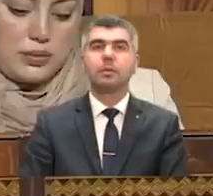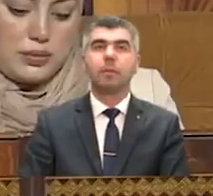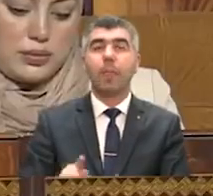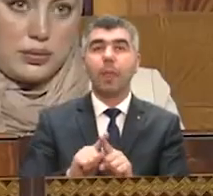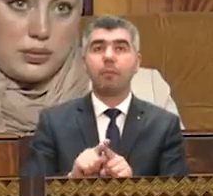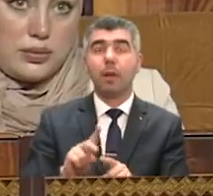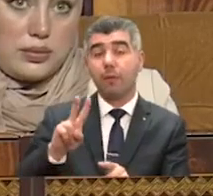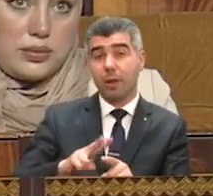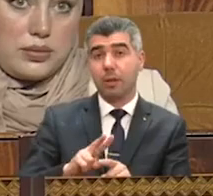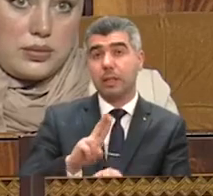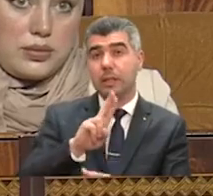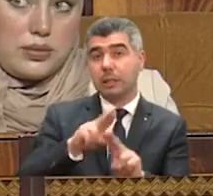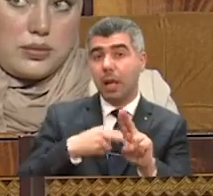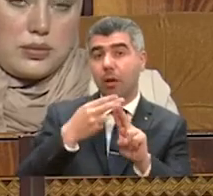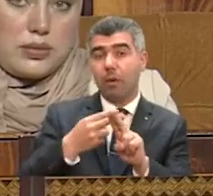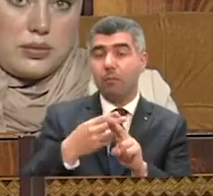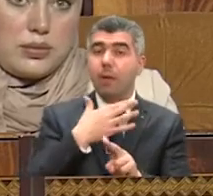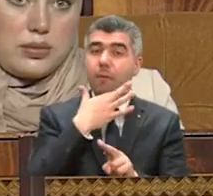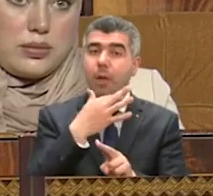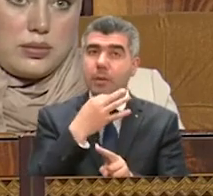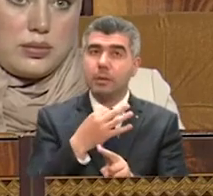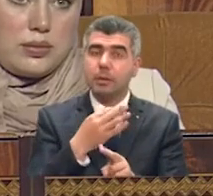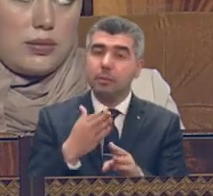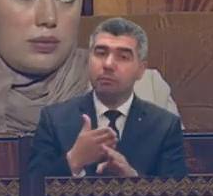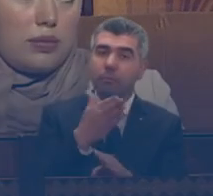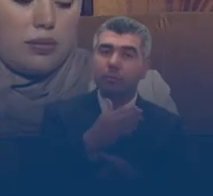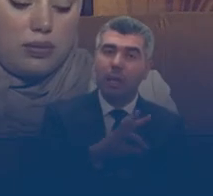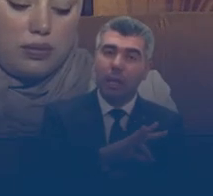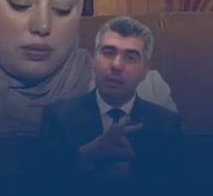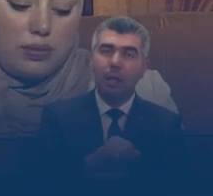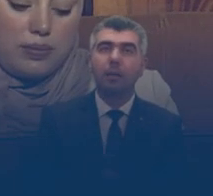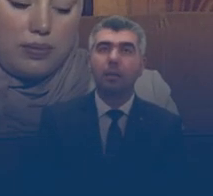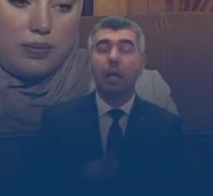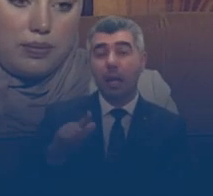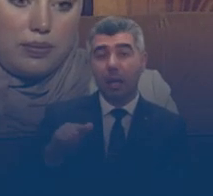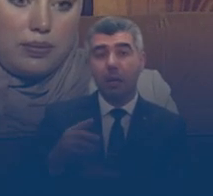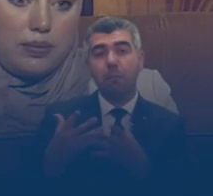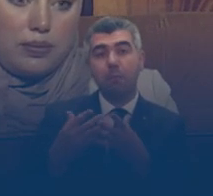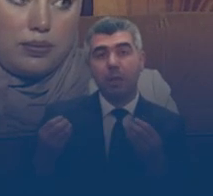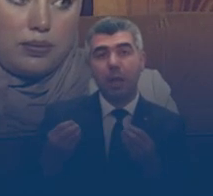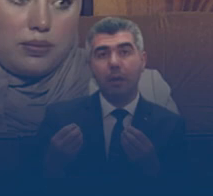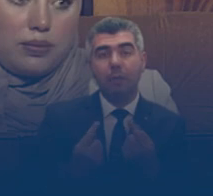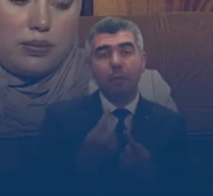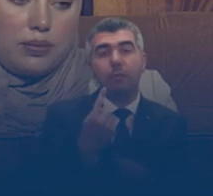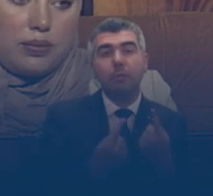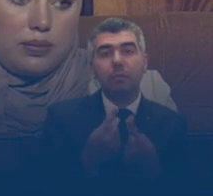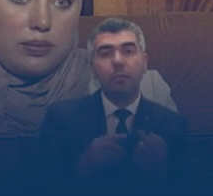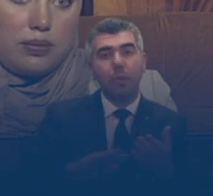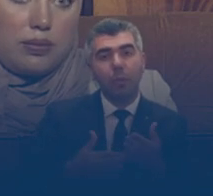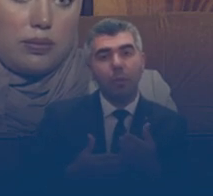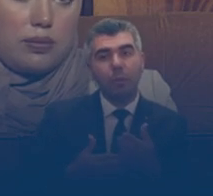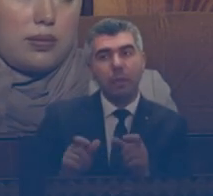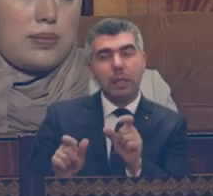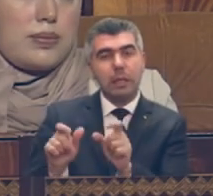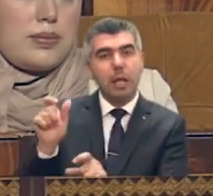ديالكم تضمن العديد من تسهيلات المرتفقين في الإدارة، ولكن راه كاينين بزاف د الحوايج اللي باقي كيحيلوا أن المرتفق